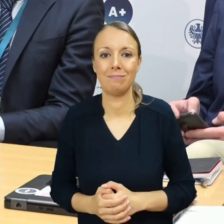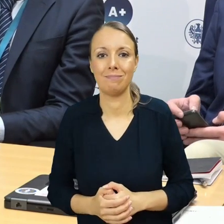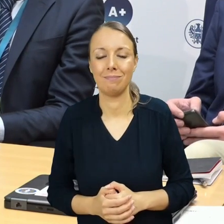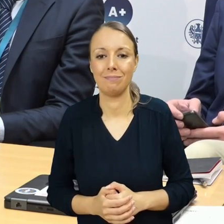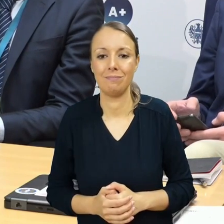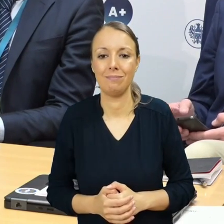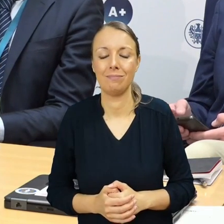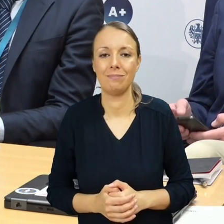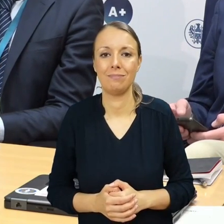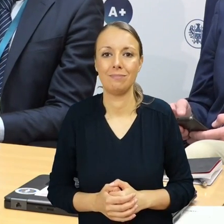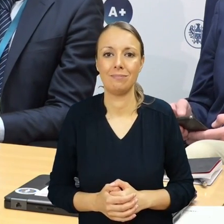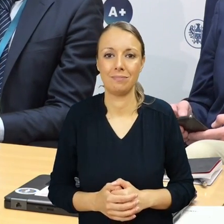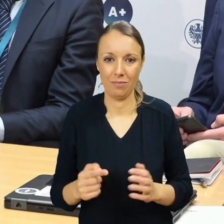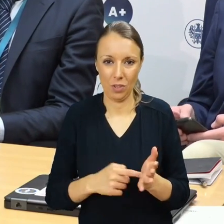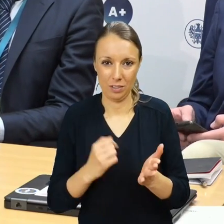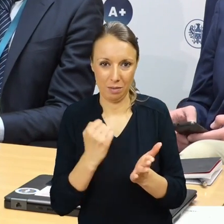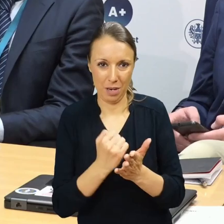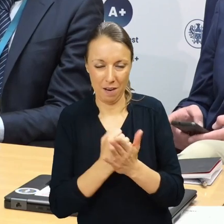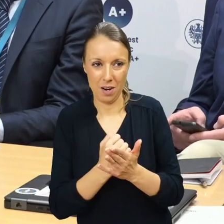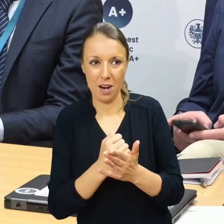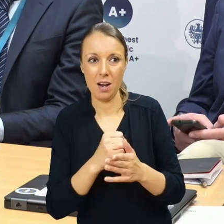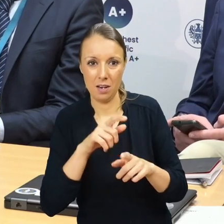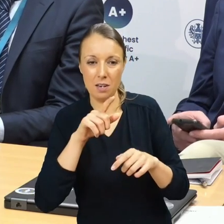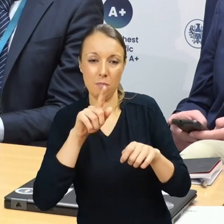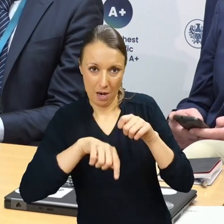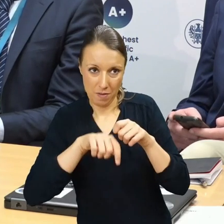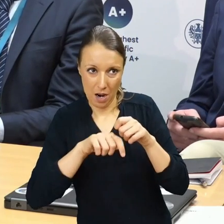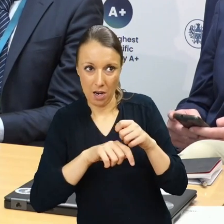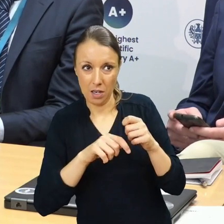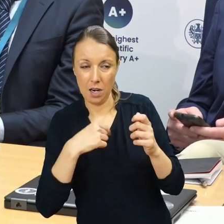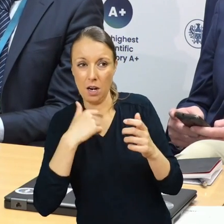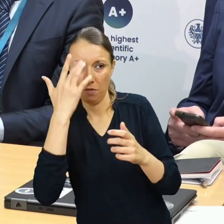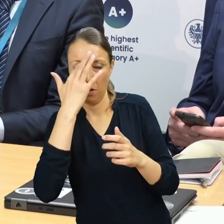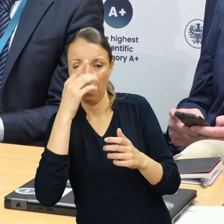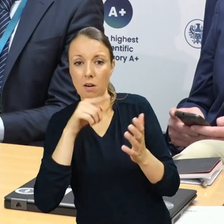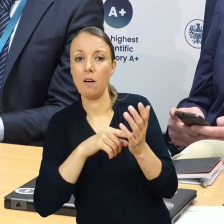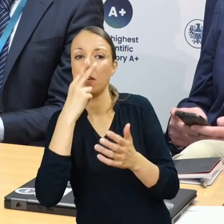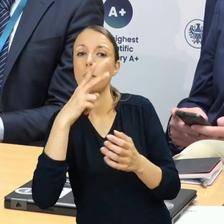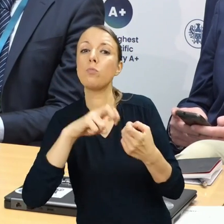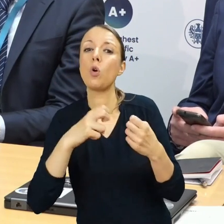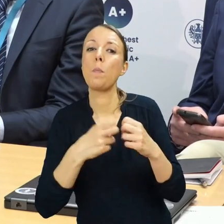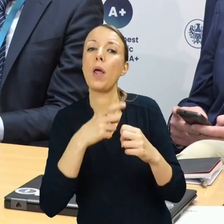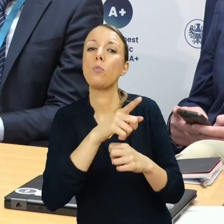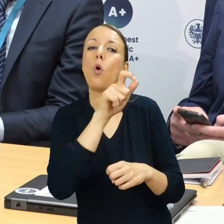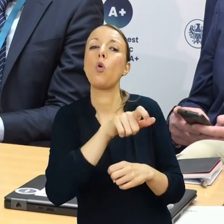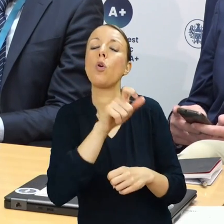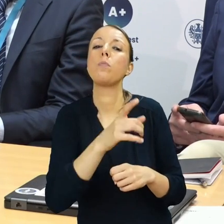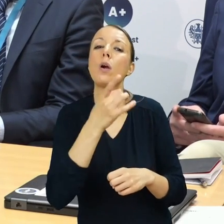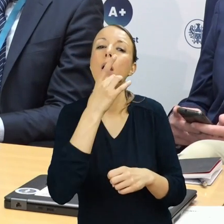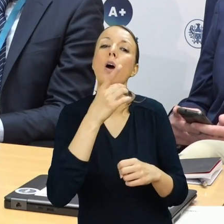rekonstruując sobie tą sprawę uzasadnienia faktycznego sądu, widziałem problem składu orzekającego, bo komendant powiedział, że on nie ma